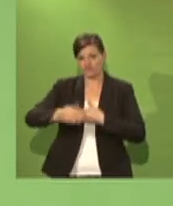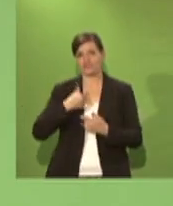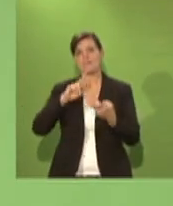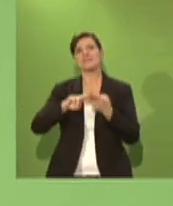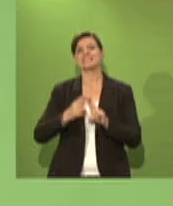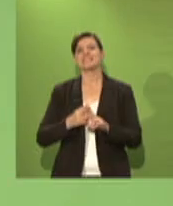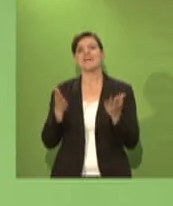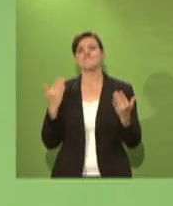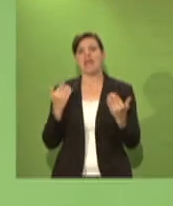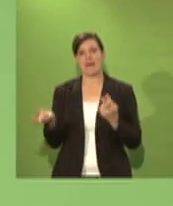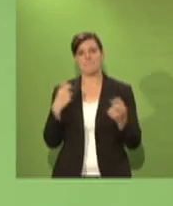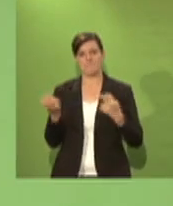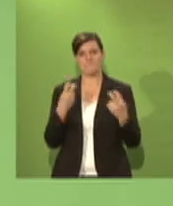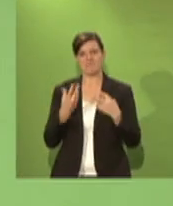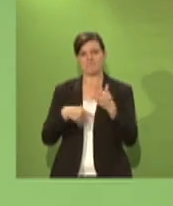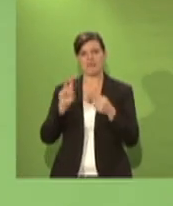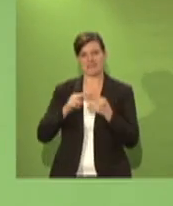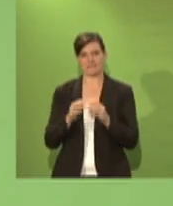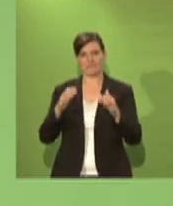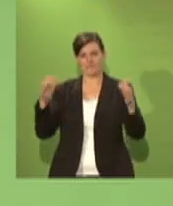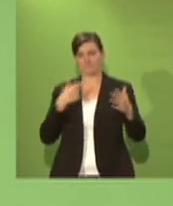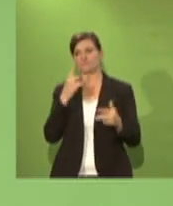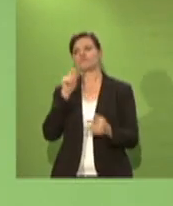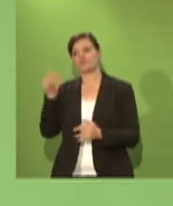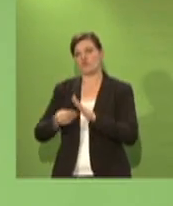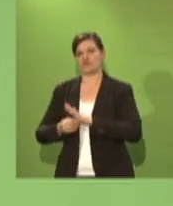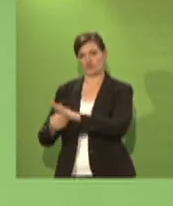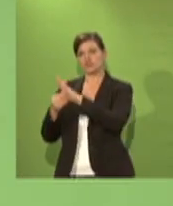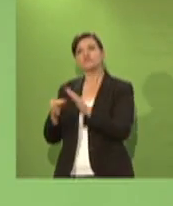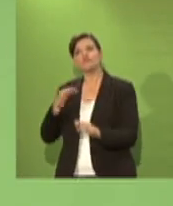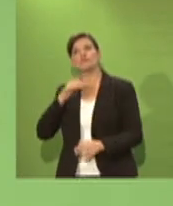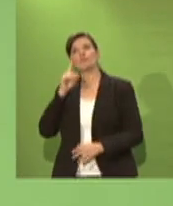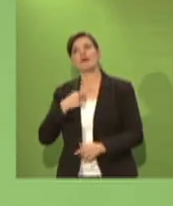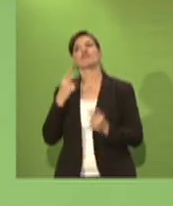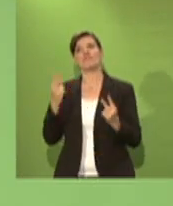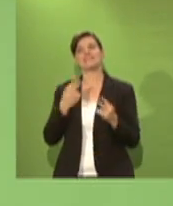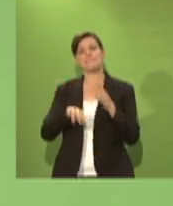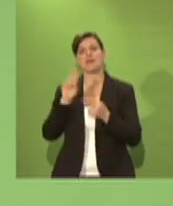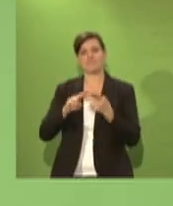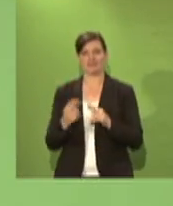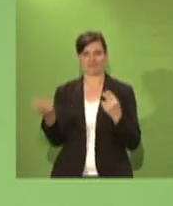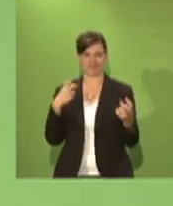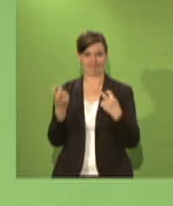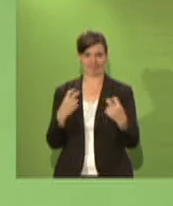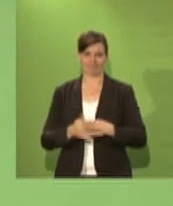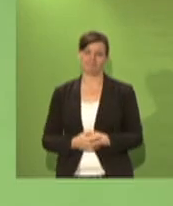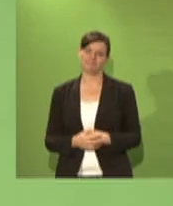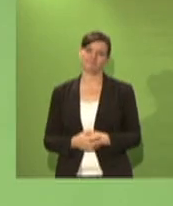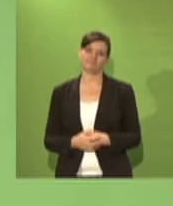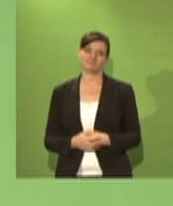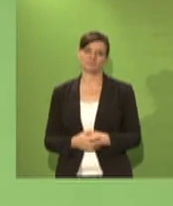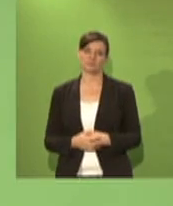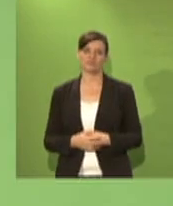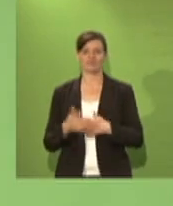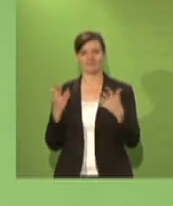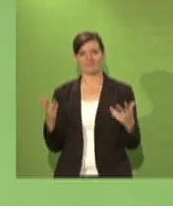dass wir mehr Mitglieder bekommen. Ich werde sie dabei unterstützen, weil ich das wichtig und sinnvoll finde. Dann natürlich